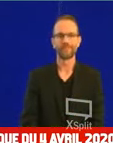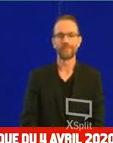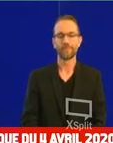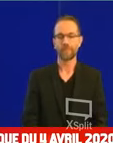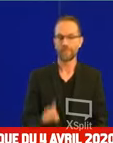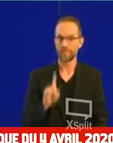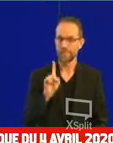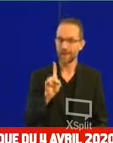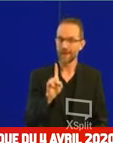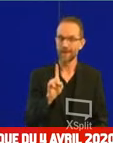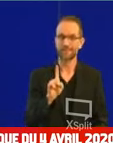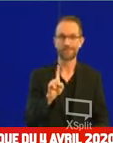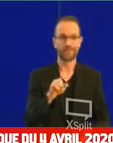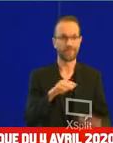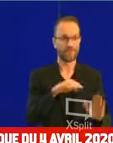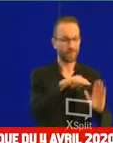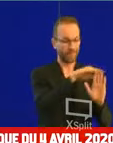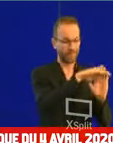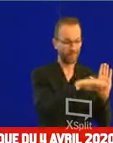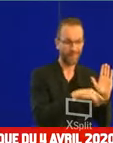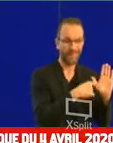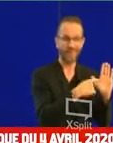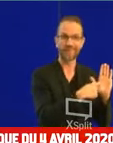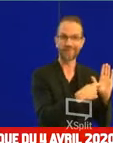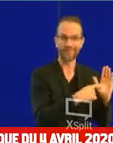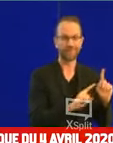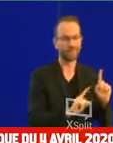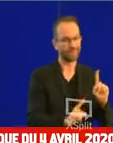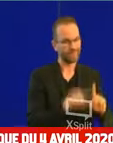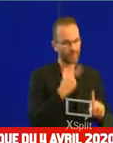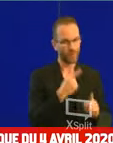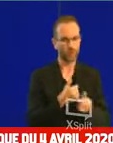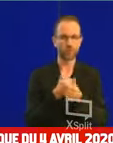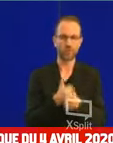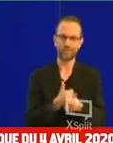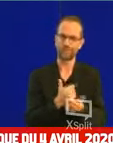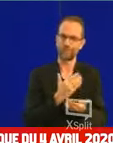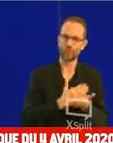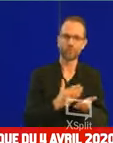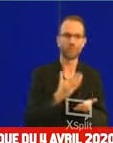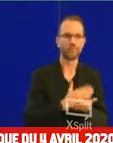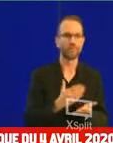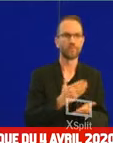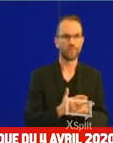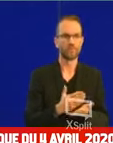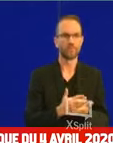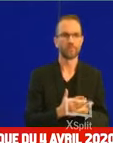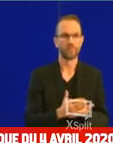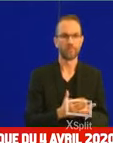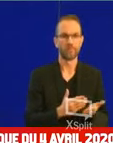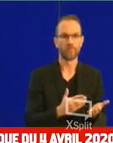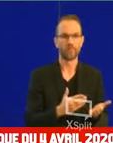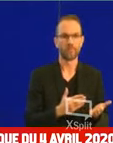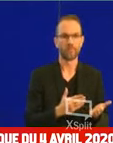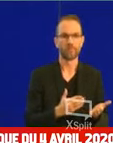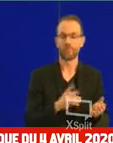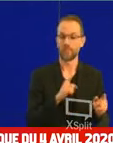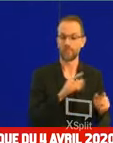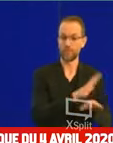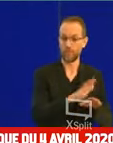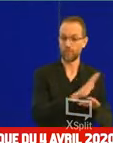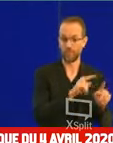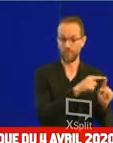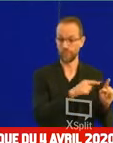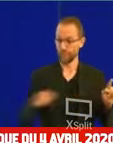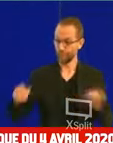de la communauté une fois que vous êtes sorti de cette période pourquoi parce que vous pouvez encore être